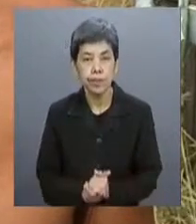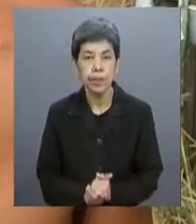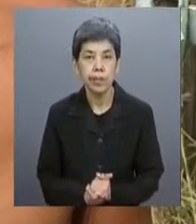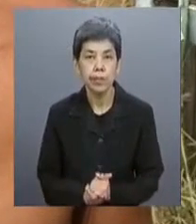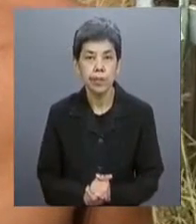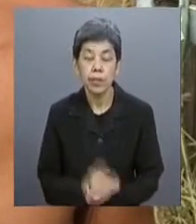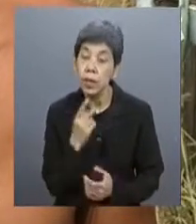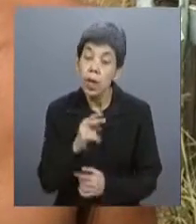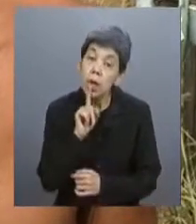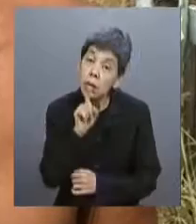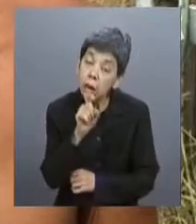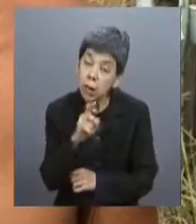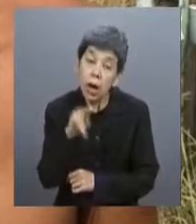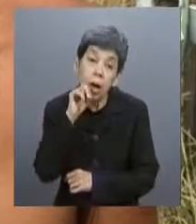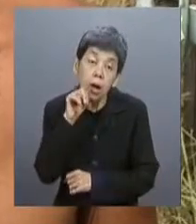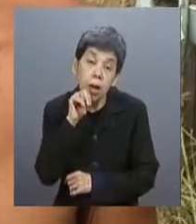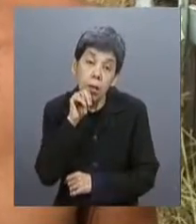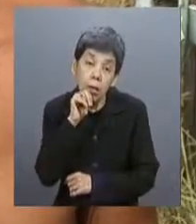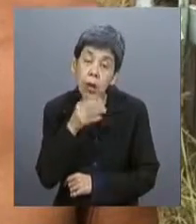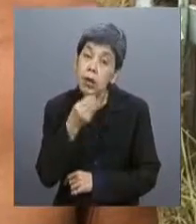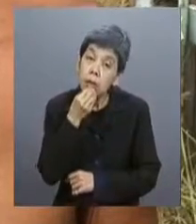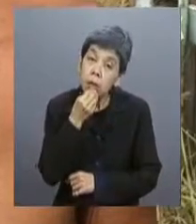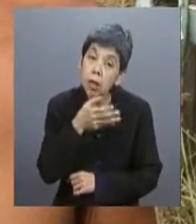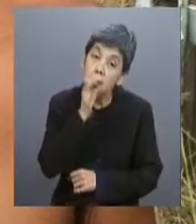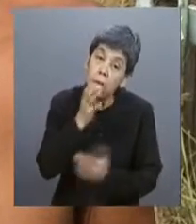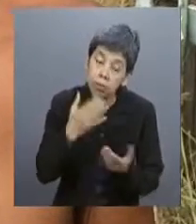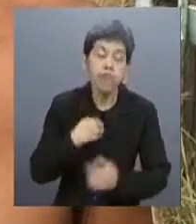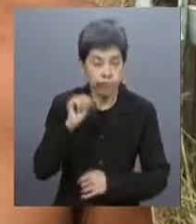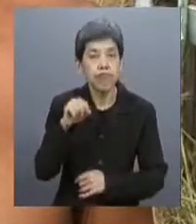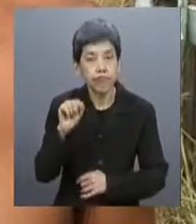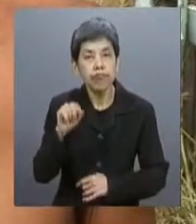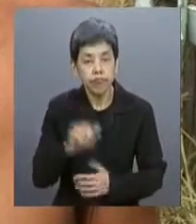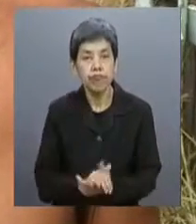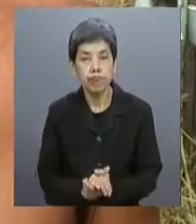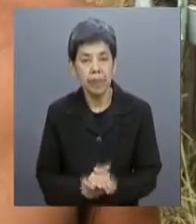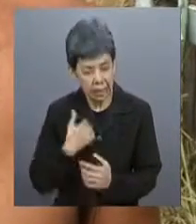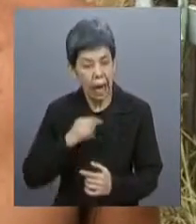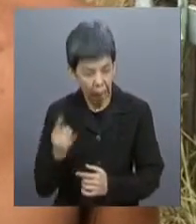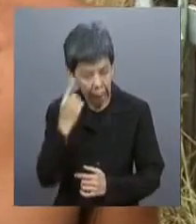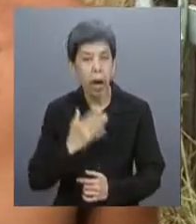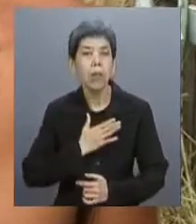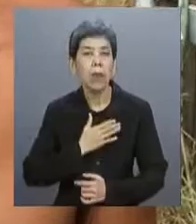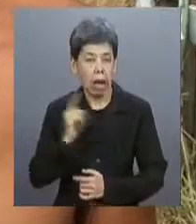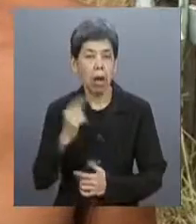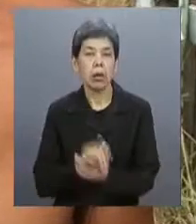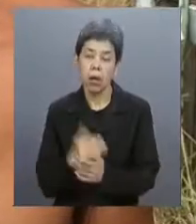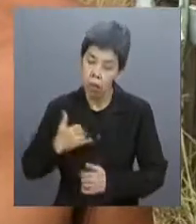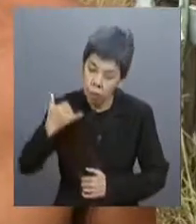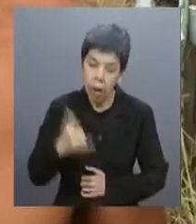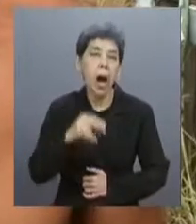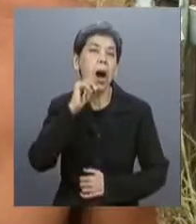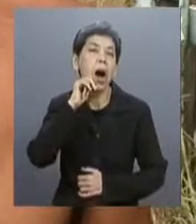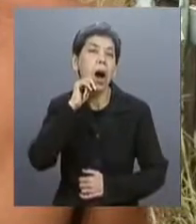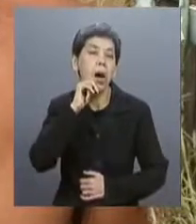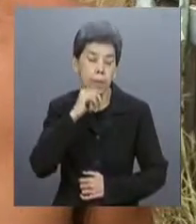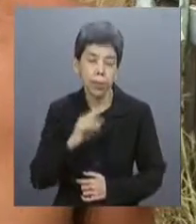เรามาเอาน้ำไปกินไปใช ้ครับเนี่ยเพิ่งครั้งแรกที่เข้ามาเอาน้ำรับ